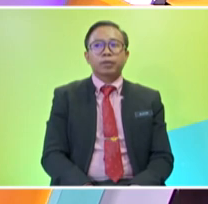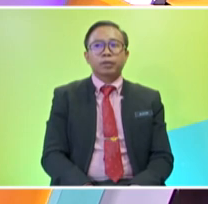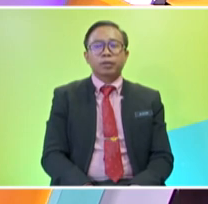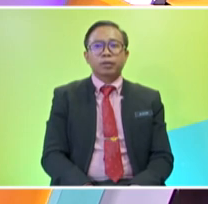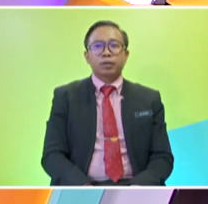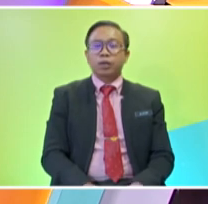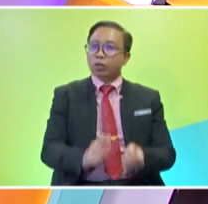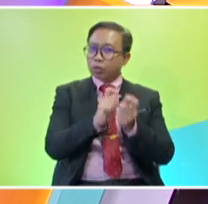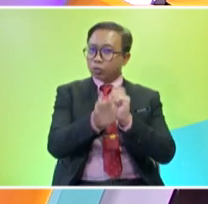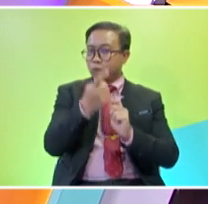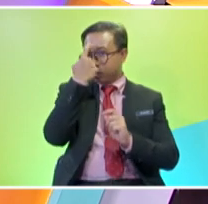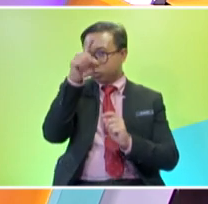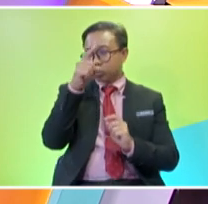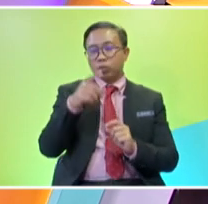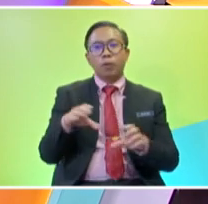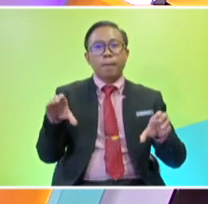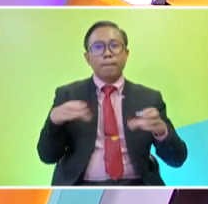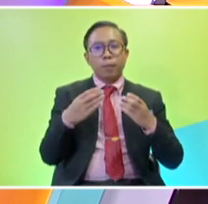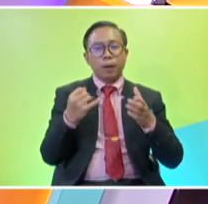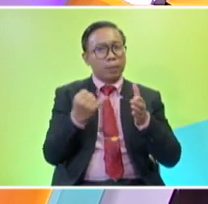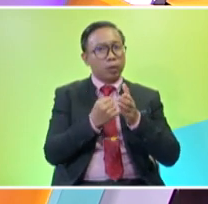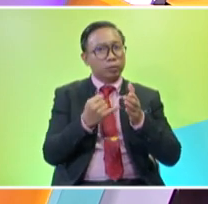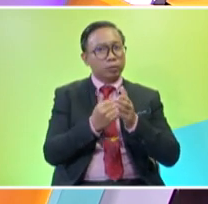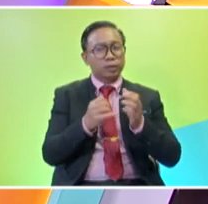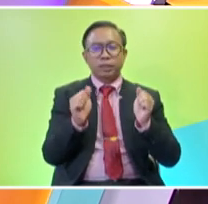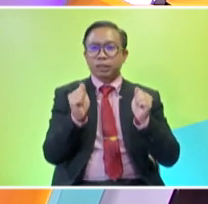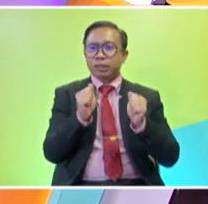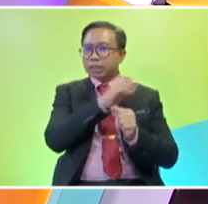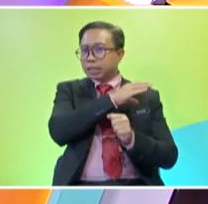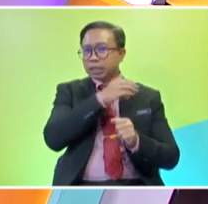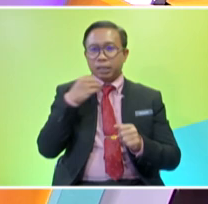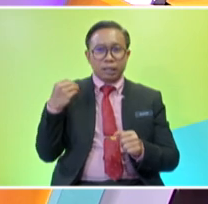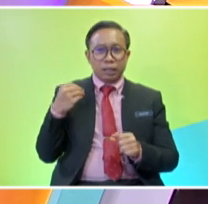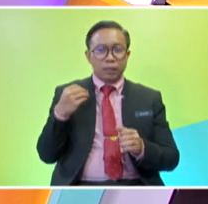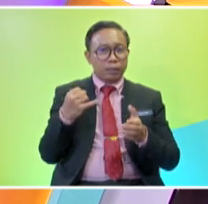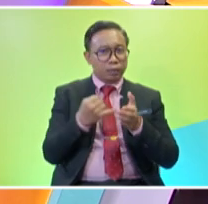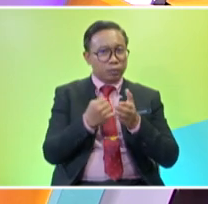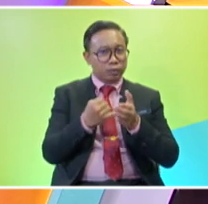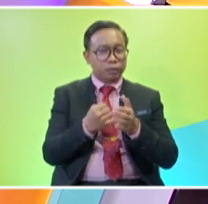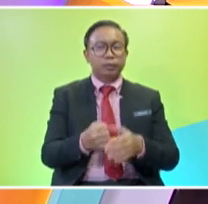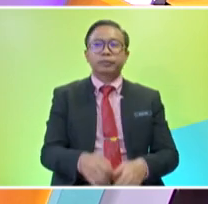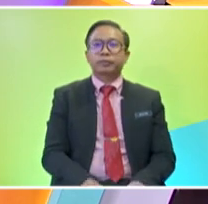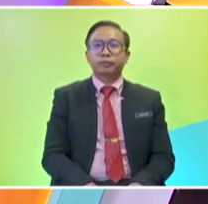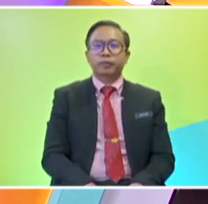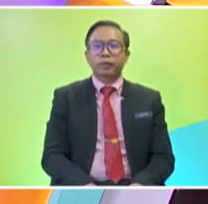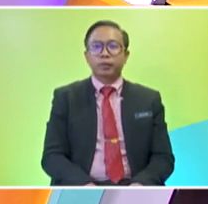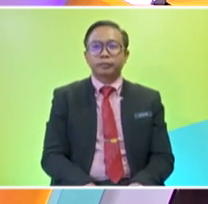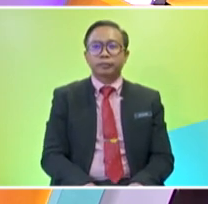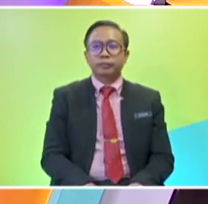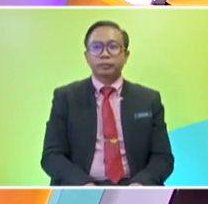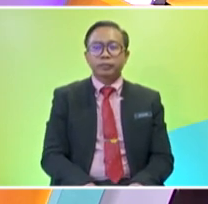untuk kita buat paku besi dan paku besi Oke kita coba